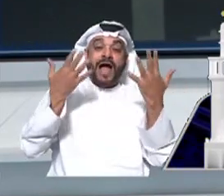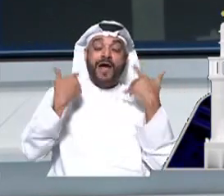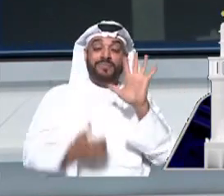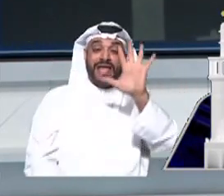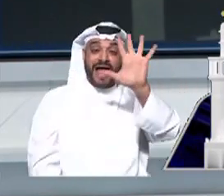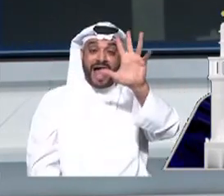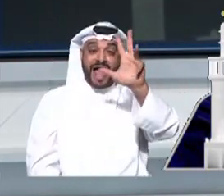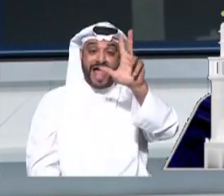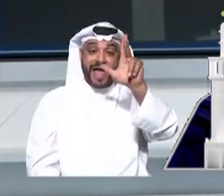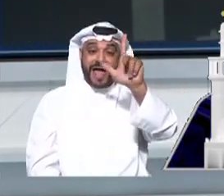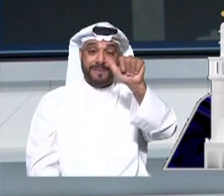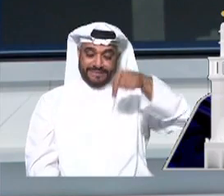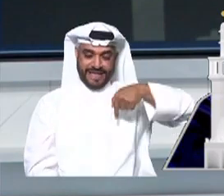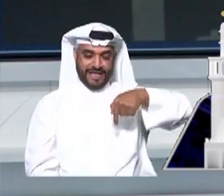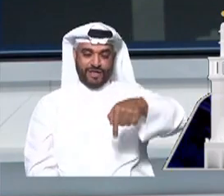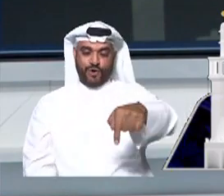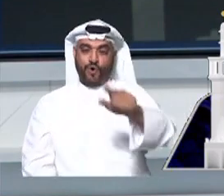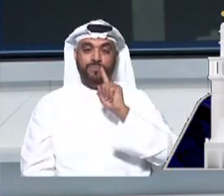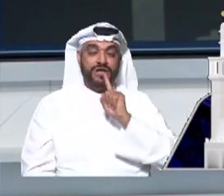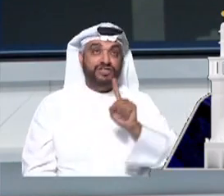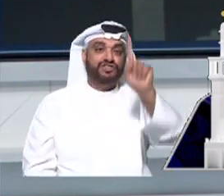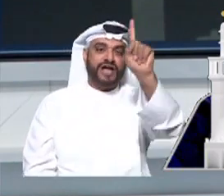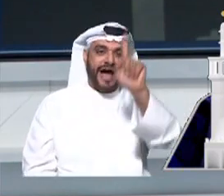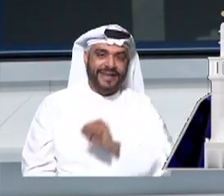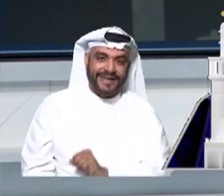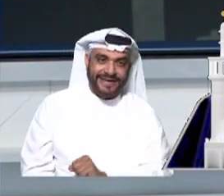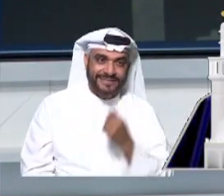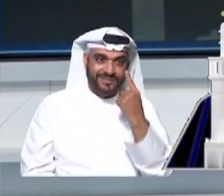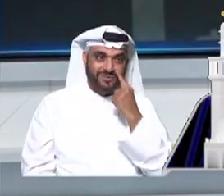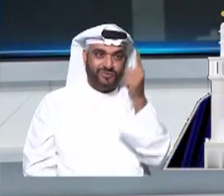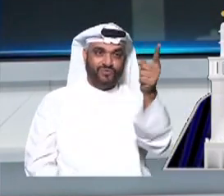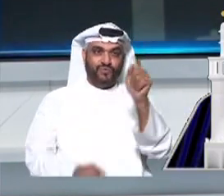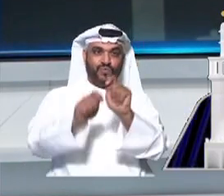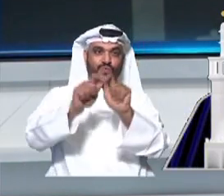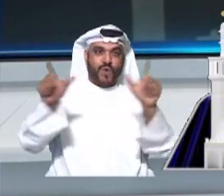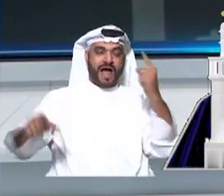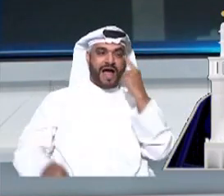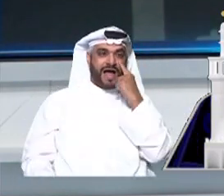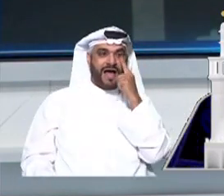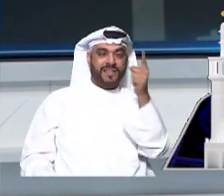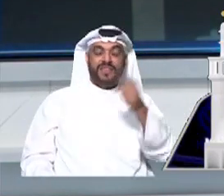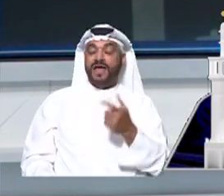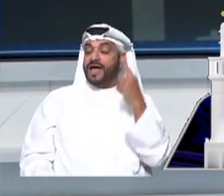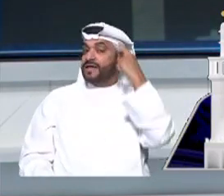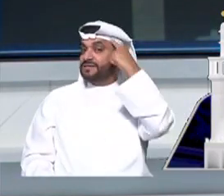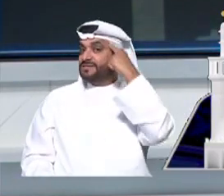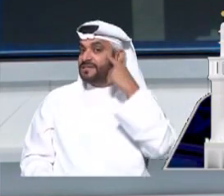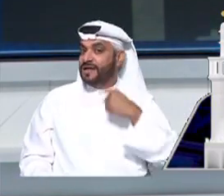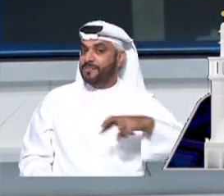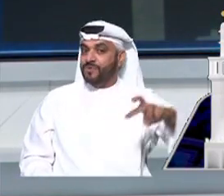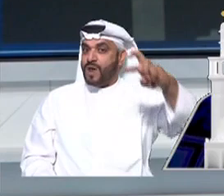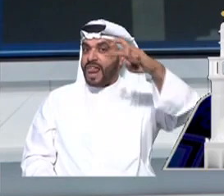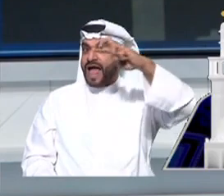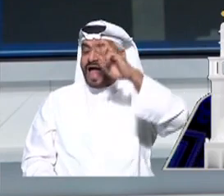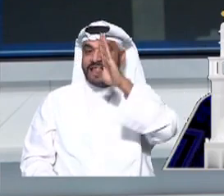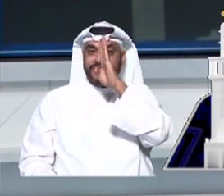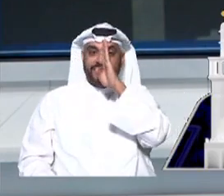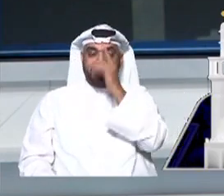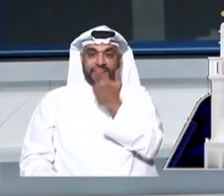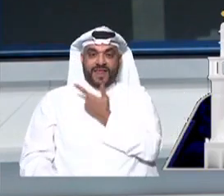خلال 5 أيام القادمة بمشيئة الله، أجواء معتدلة في نهار يوم غدا السبت مغبرة على المناطق